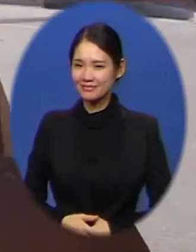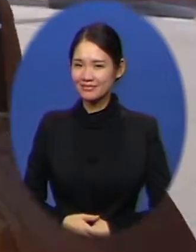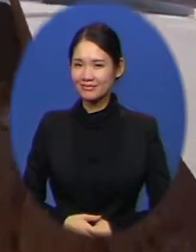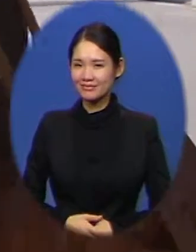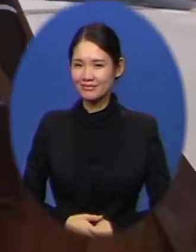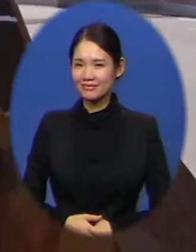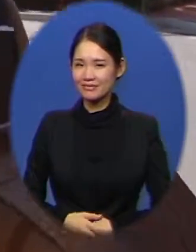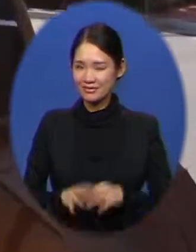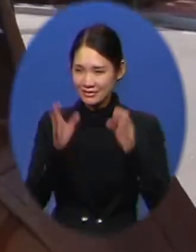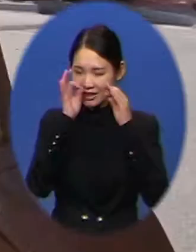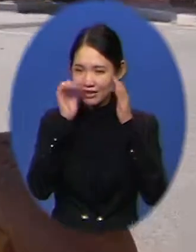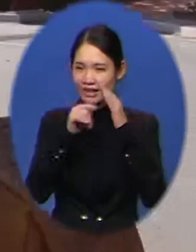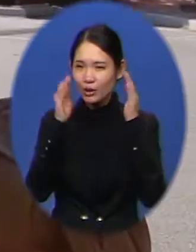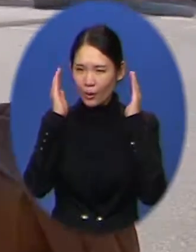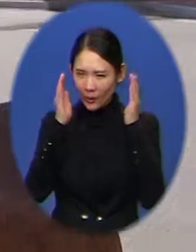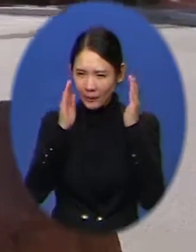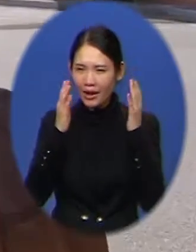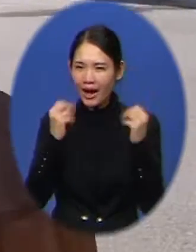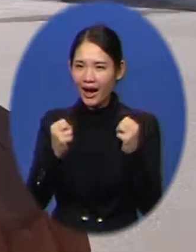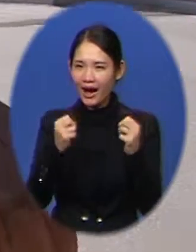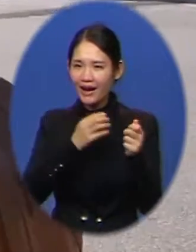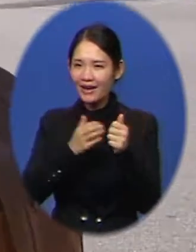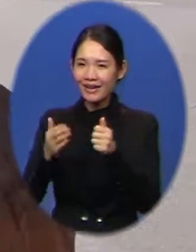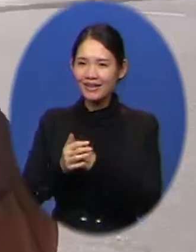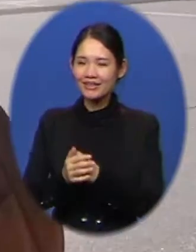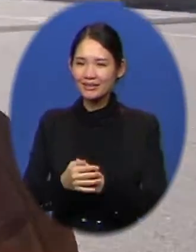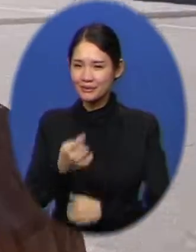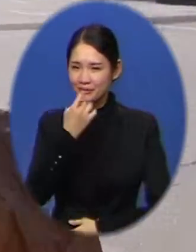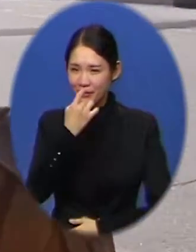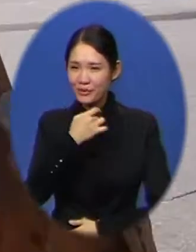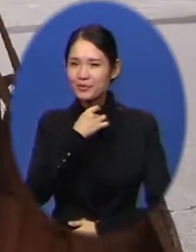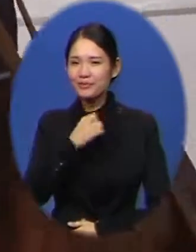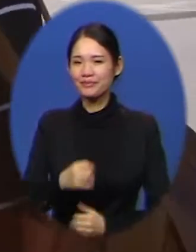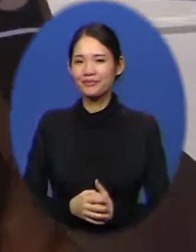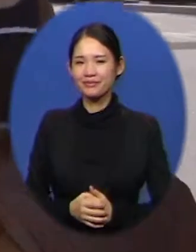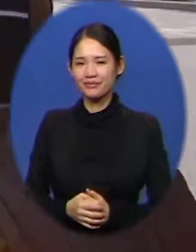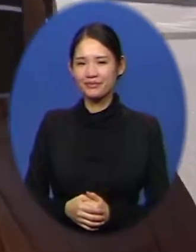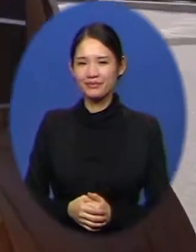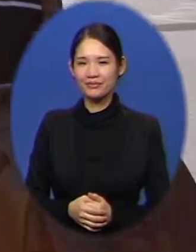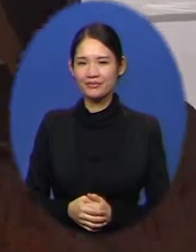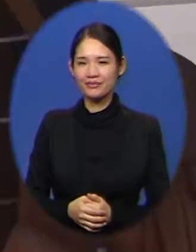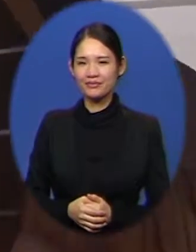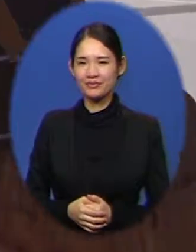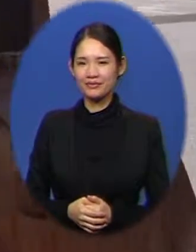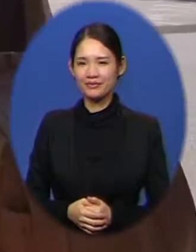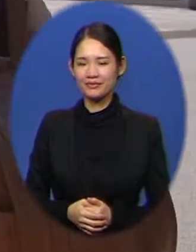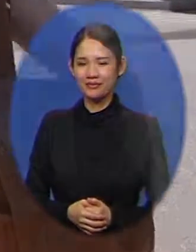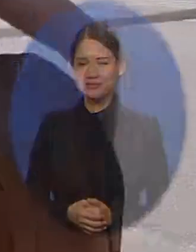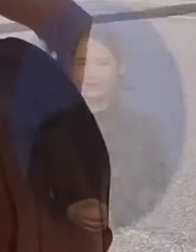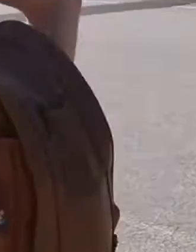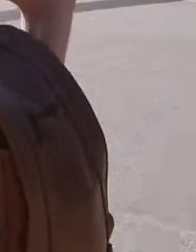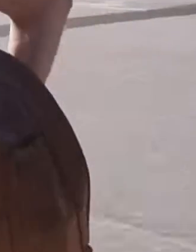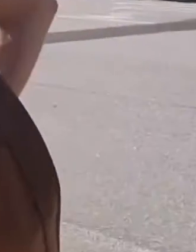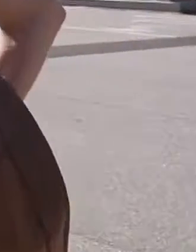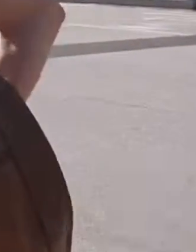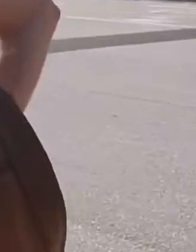찾아가서 공부 많이 해야겠네. 네. 많이 배우고 싶어요. 그래서 여기로 와요.